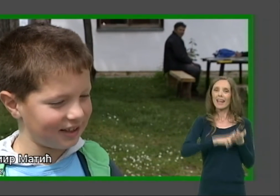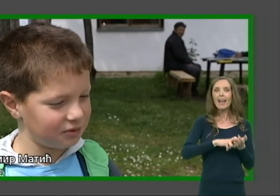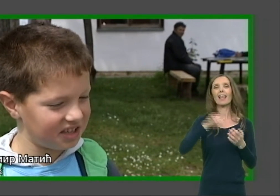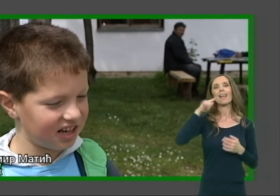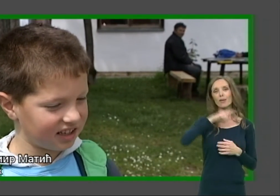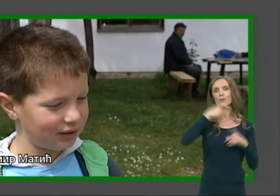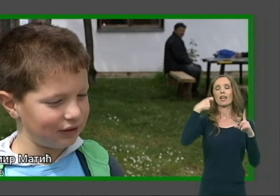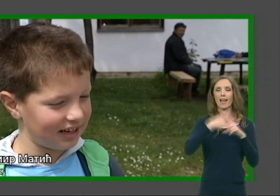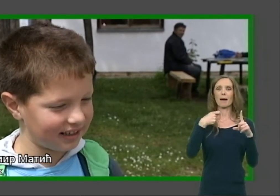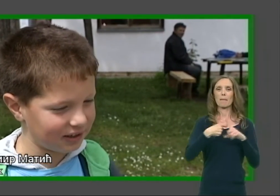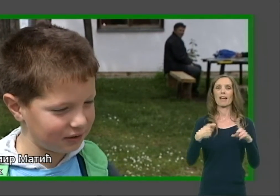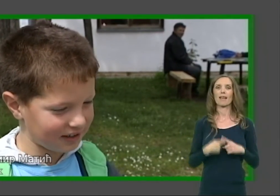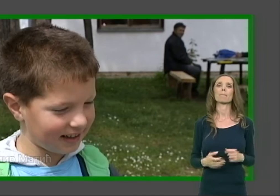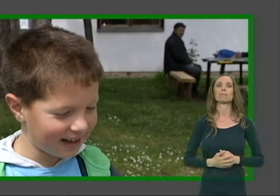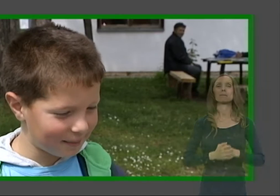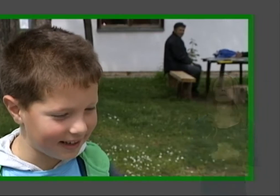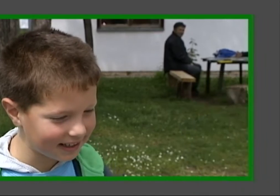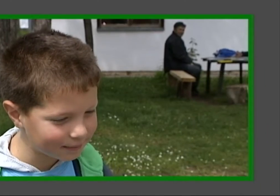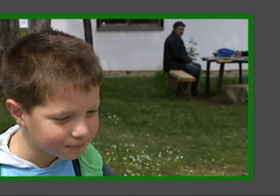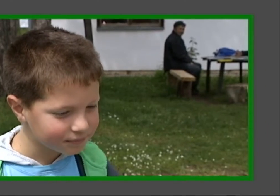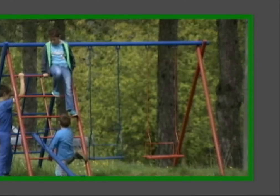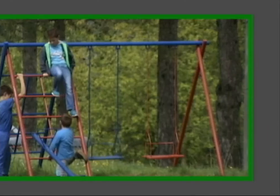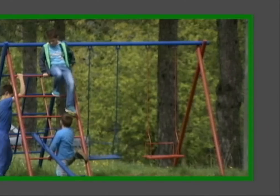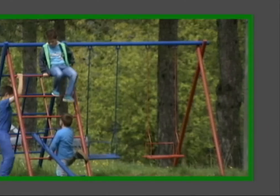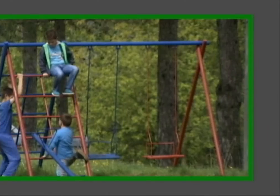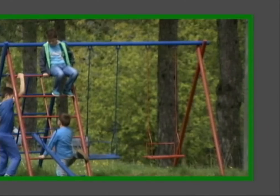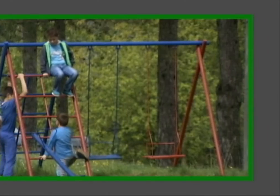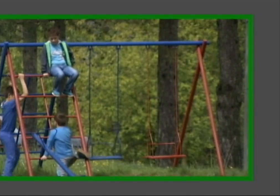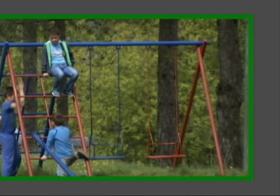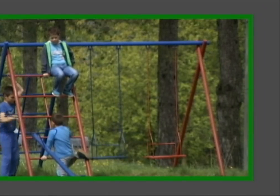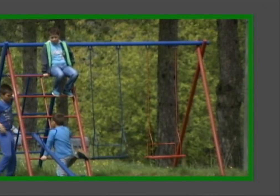karamanke. Dunjeranke, Dunjeranke, kruške, karamanke.